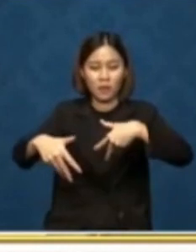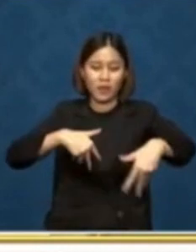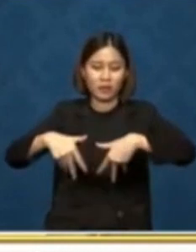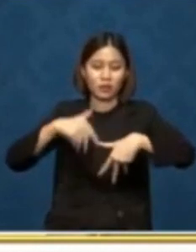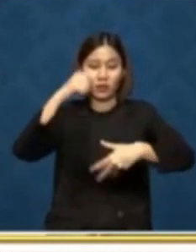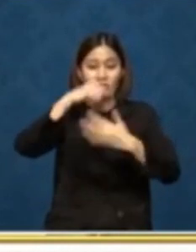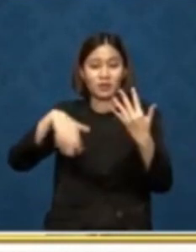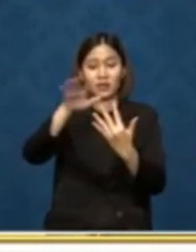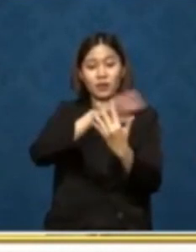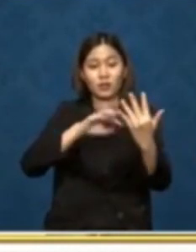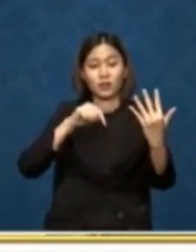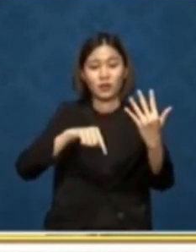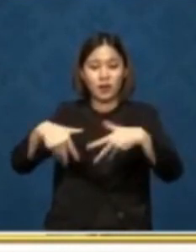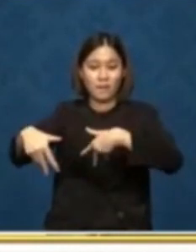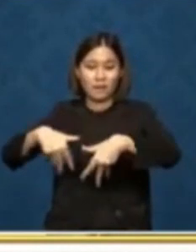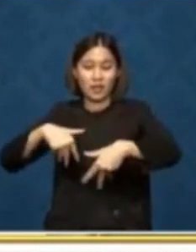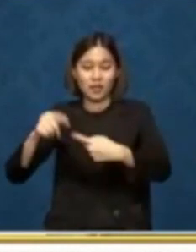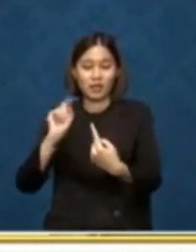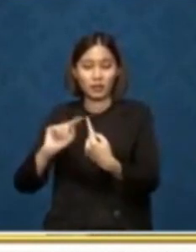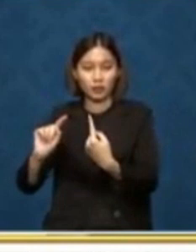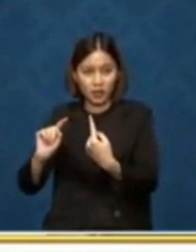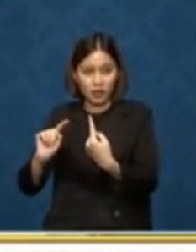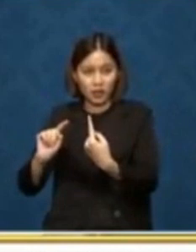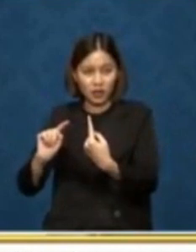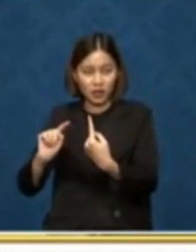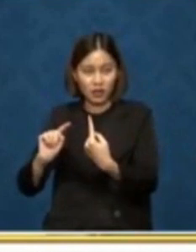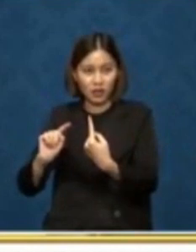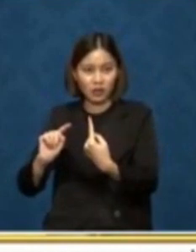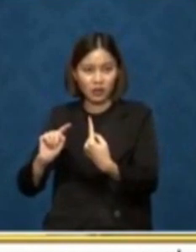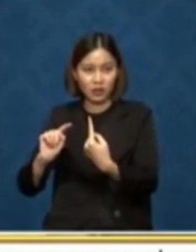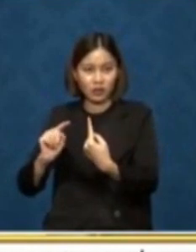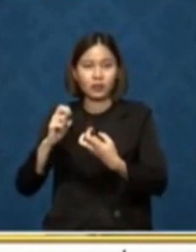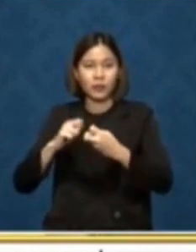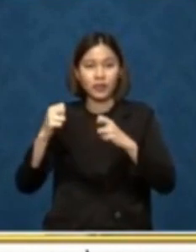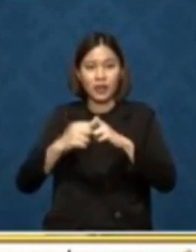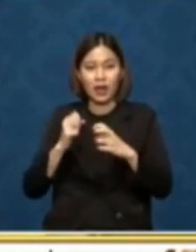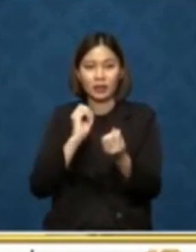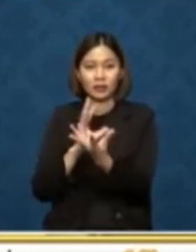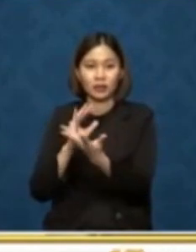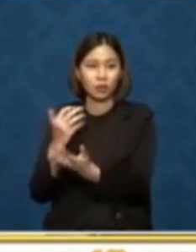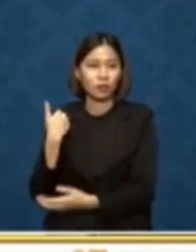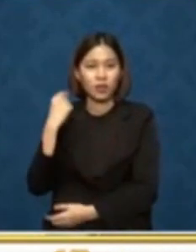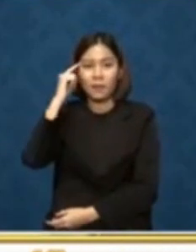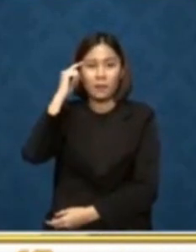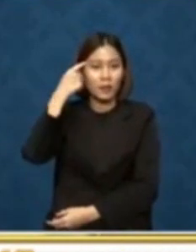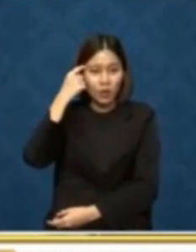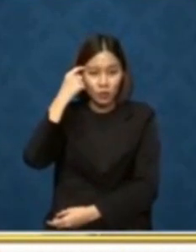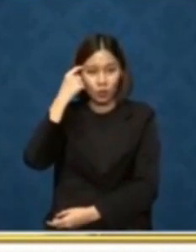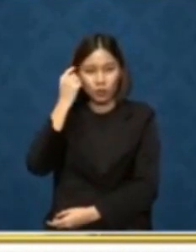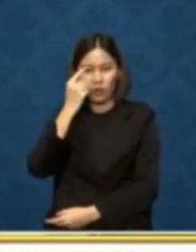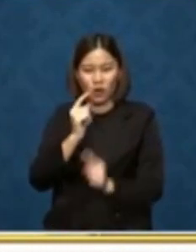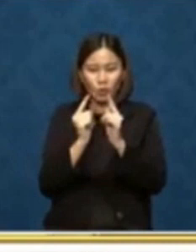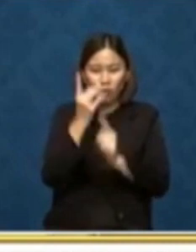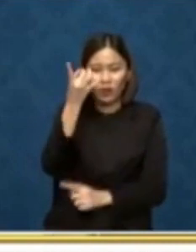ประาชนประชาชนในประเทศเลยครับประชาชนซึ่งอยู่ในพื้นที่ซึ่งเป็นพื้นที่ที่มีปัญหาเนี่ยก็ไม่